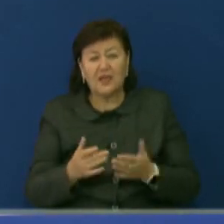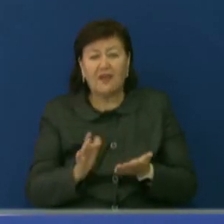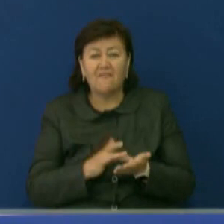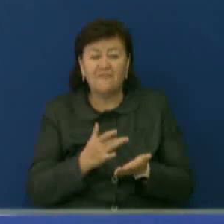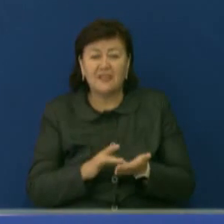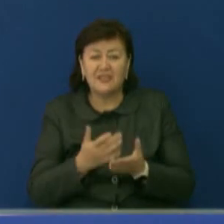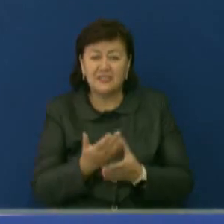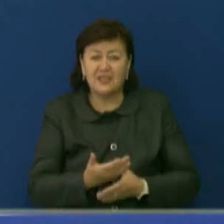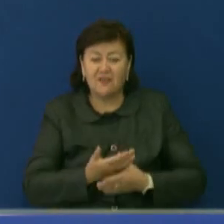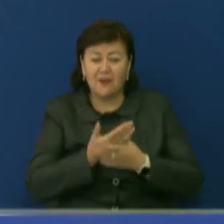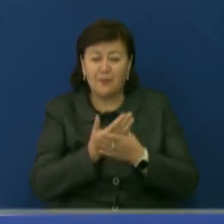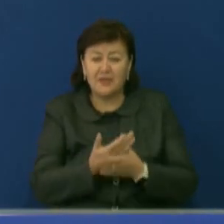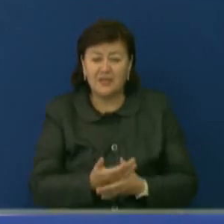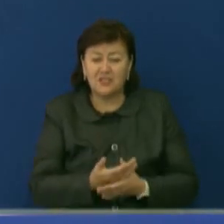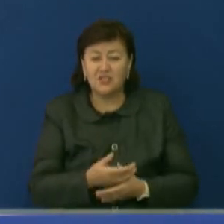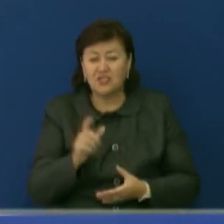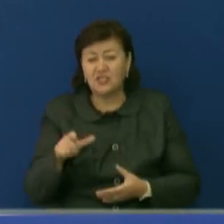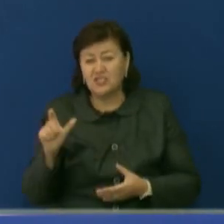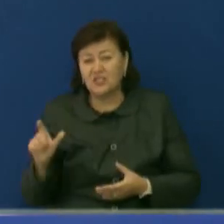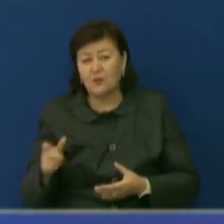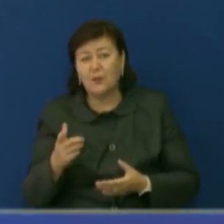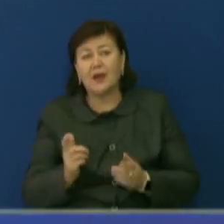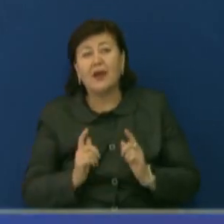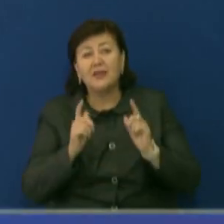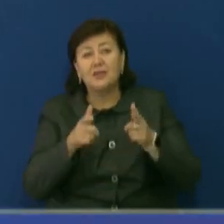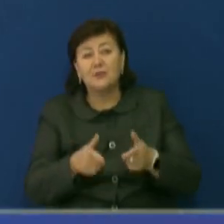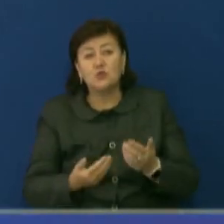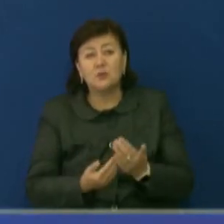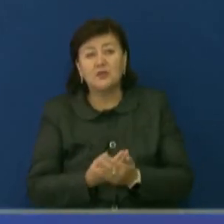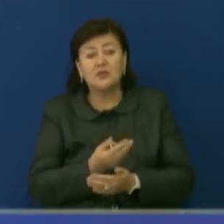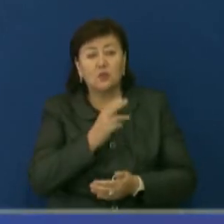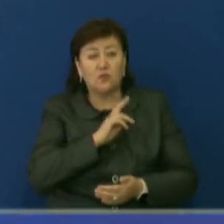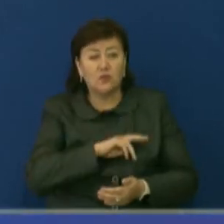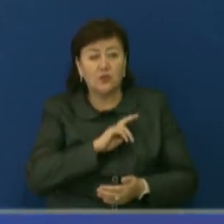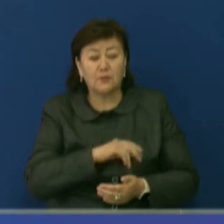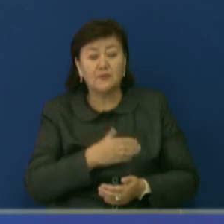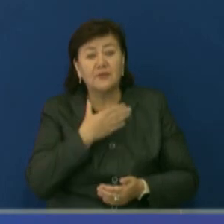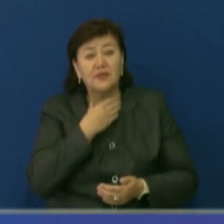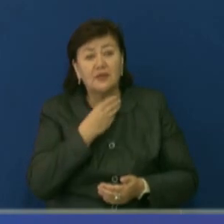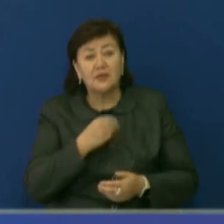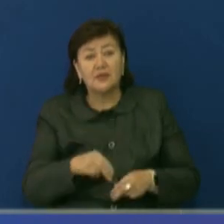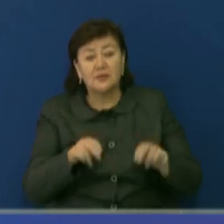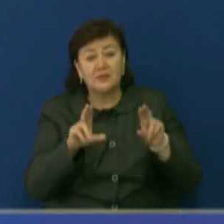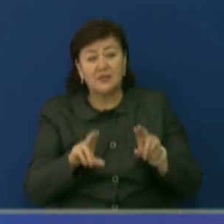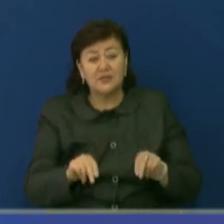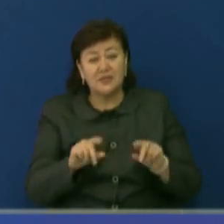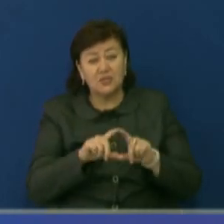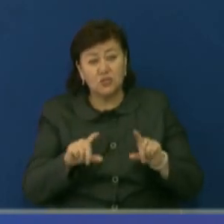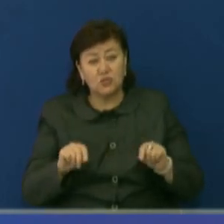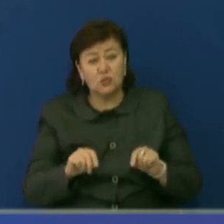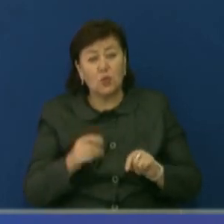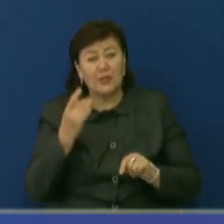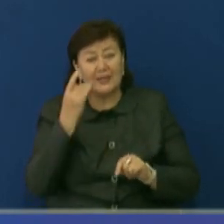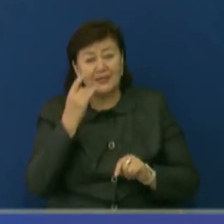стороны государства, пока человек не устроился на новую работу. В семейной специализированной школе-интернате номер